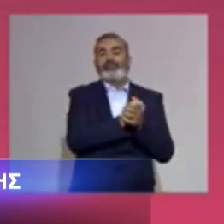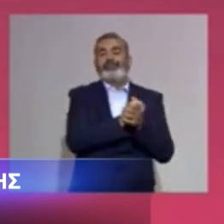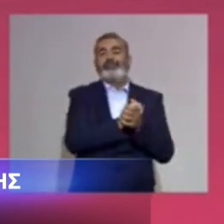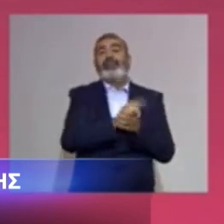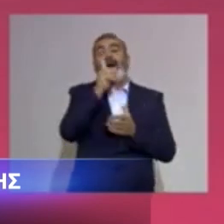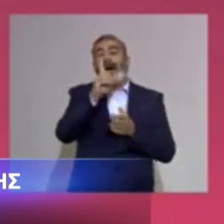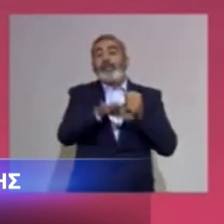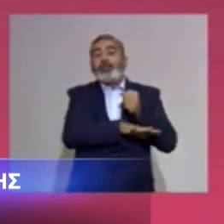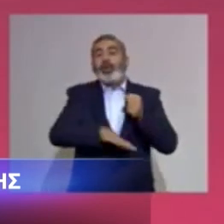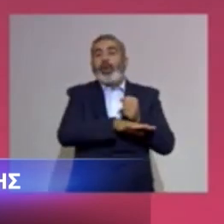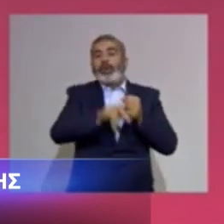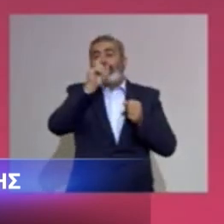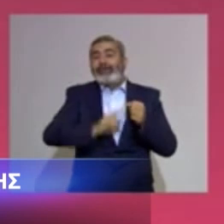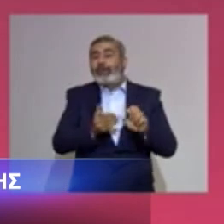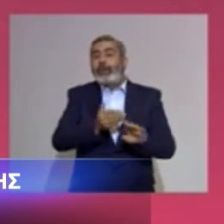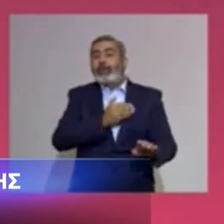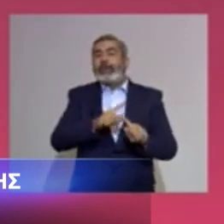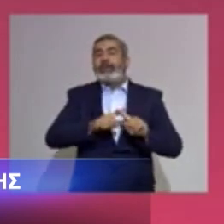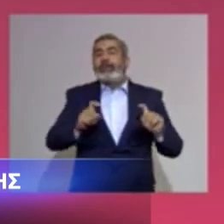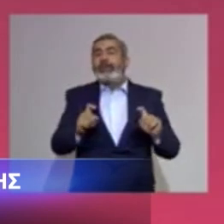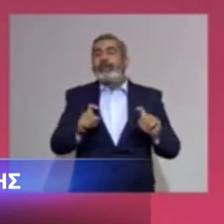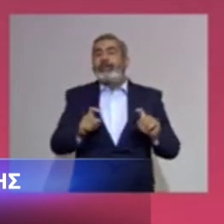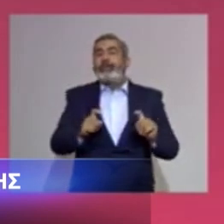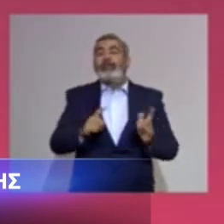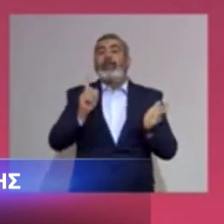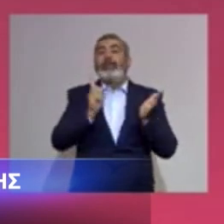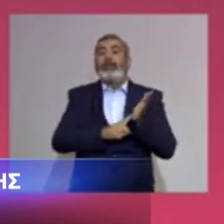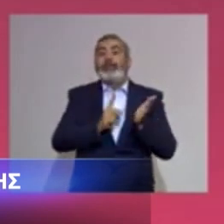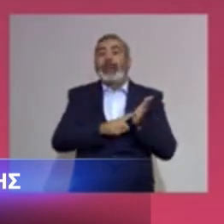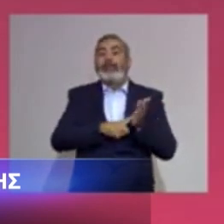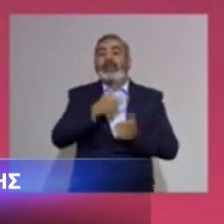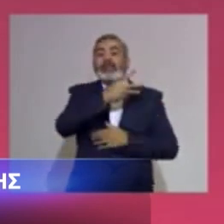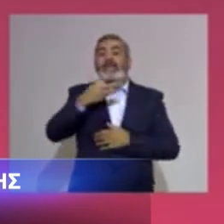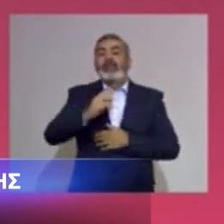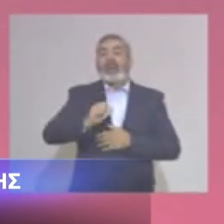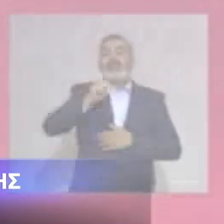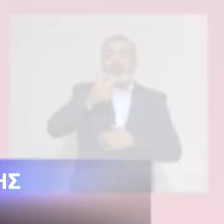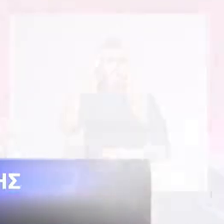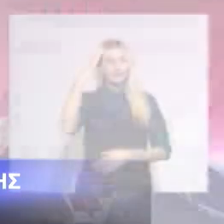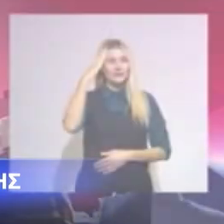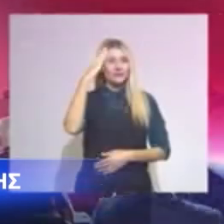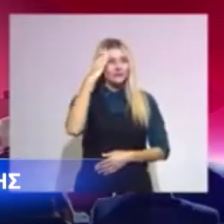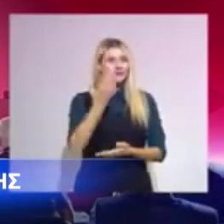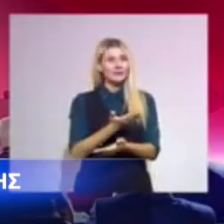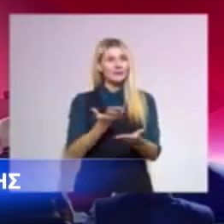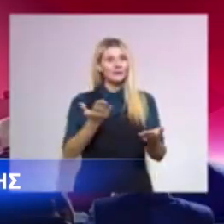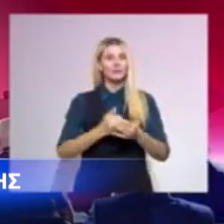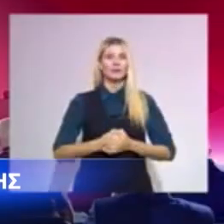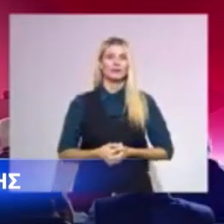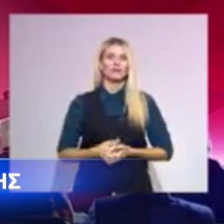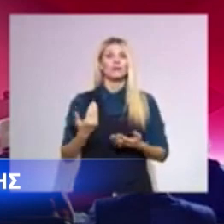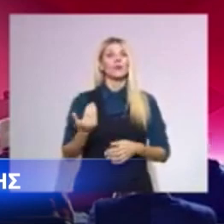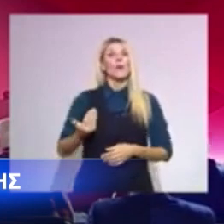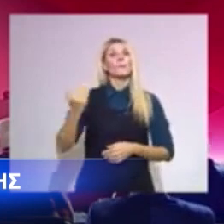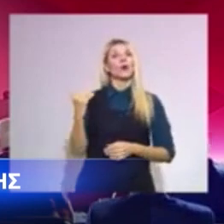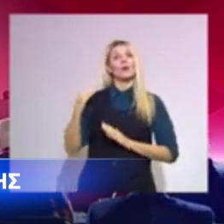της οποίας είναι ο οργανωμένος και ισχυρός ΣΥΡΙΖΑ Προοδευτική Συμμαχία. Η πλευρά του πρώην